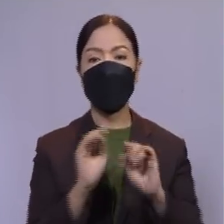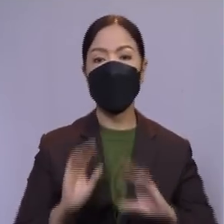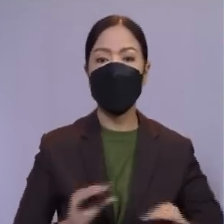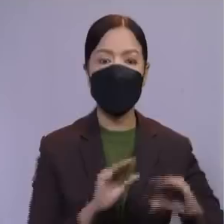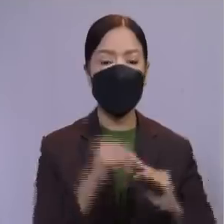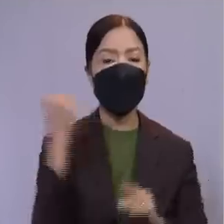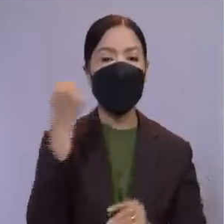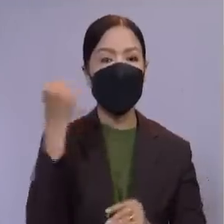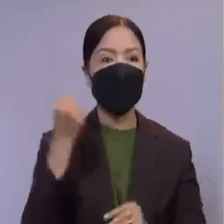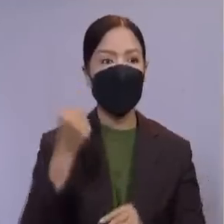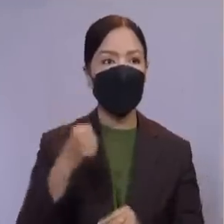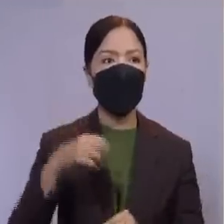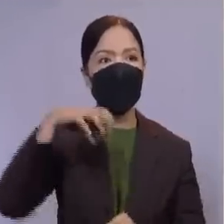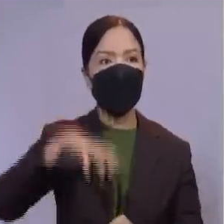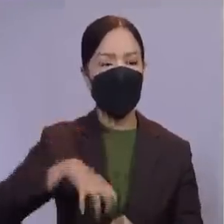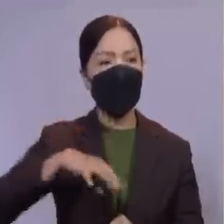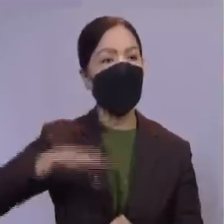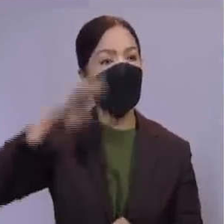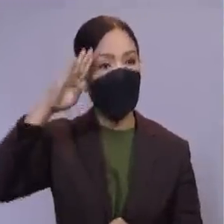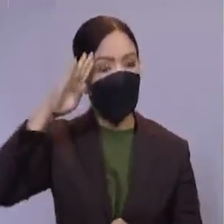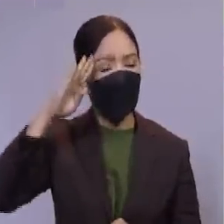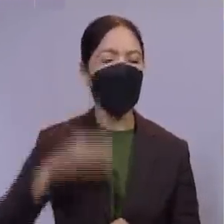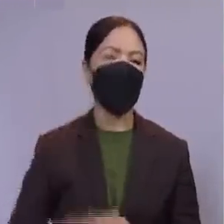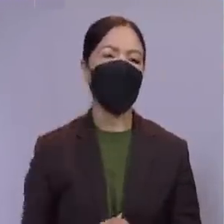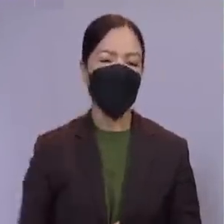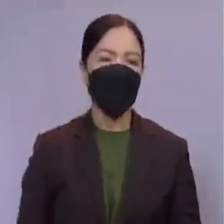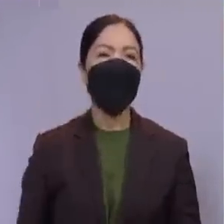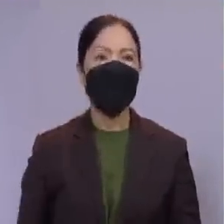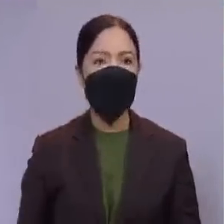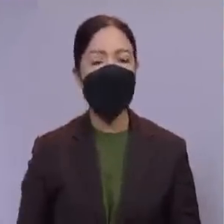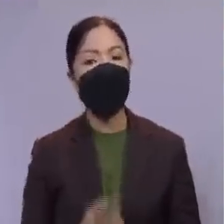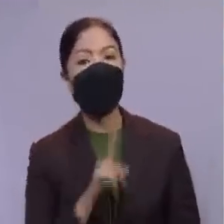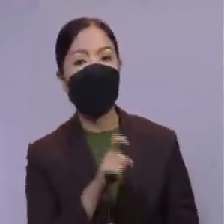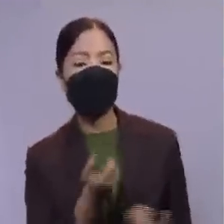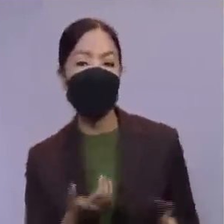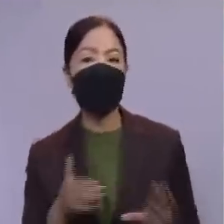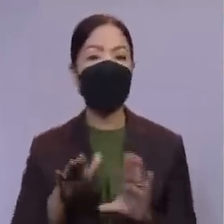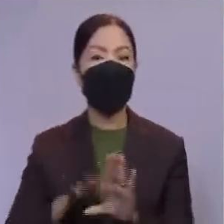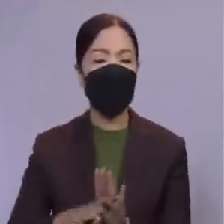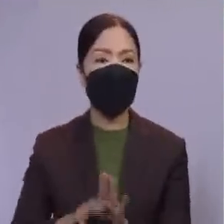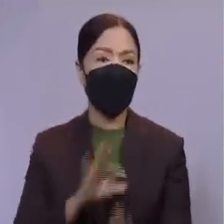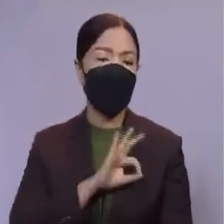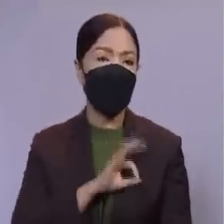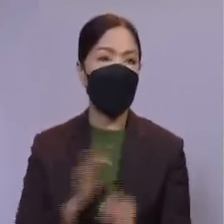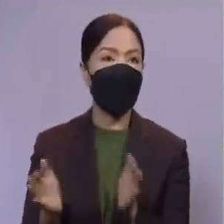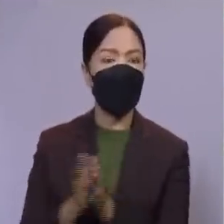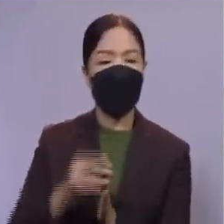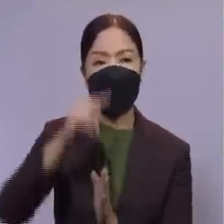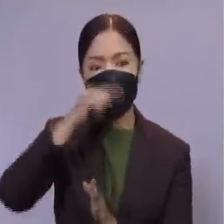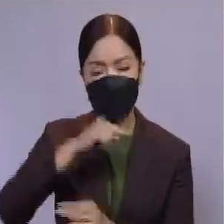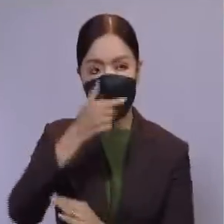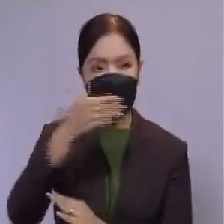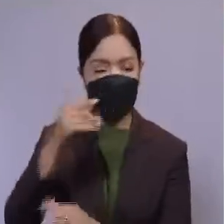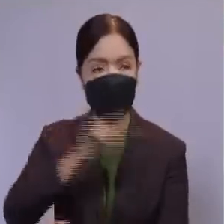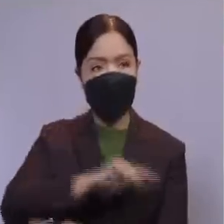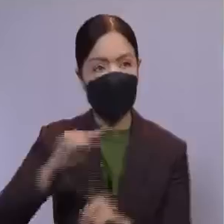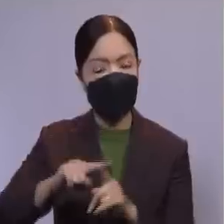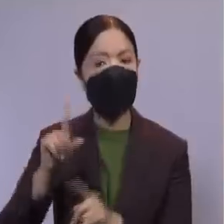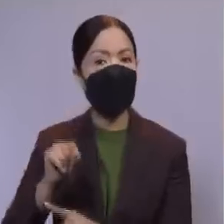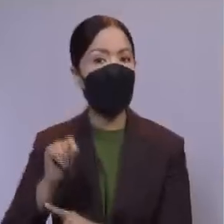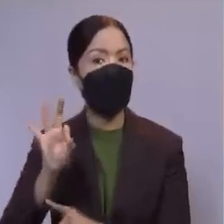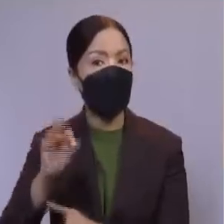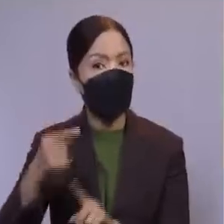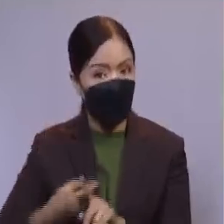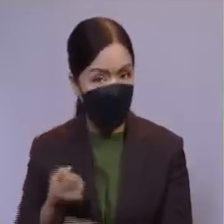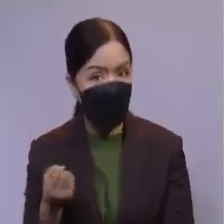สภาองค์การทหารผ่านศึกสื่อก็ถามถึงกรณีนายกรัฐมนตรีสมัครสมาชิกพรรครวมไทยสร้างชาติ 29ธันวาคมนี้หรือเปล่าที่มีกระแส